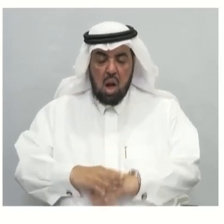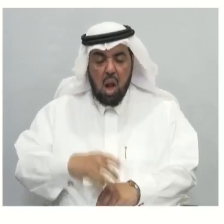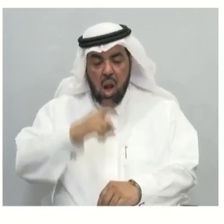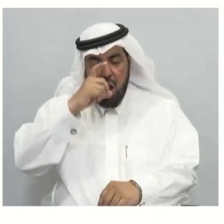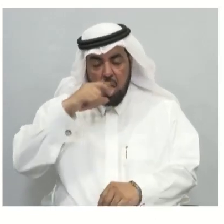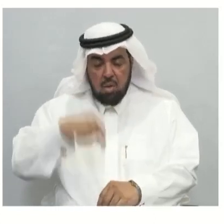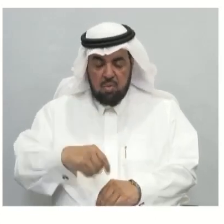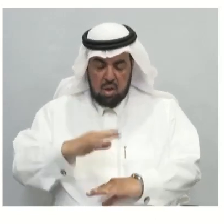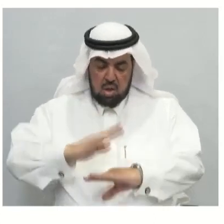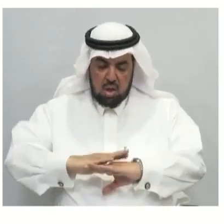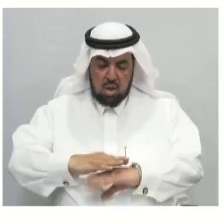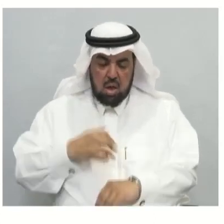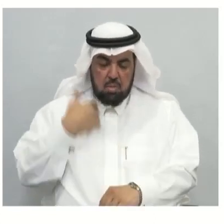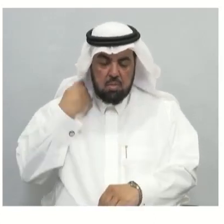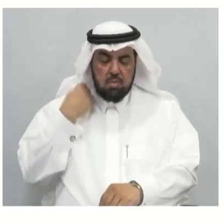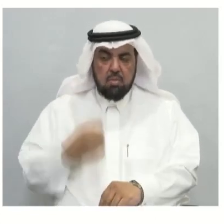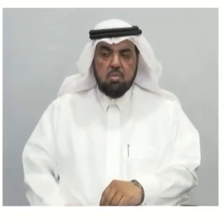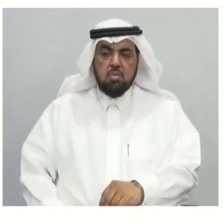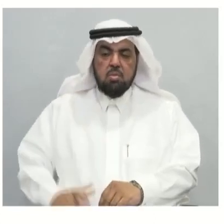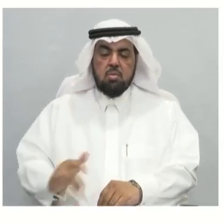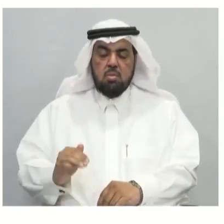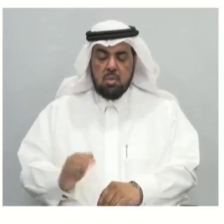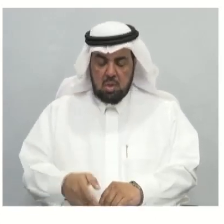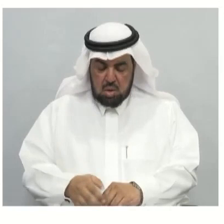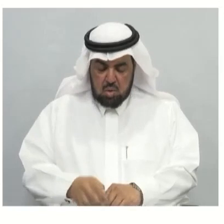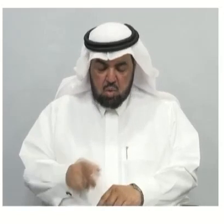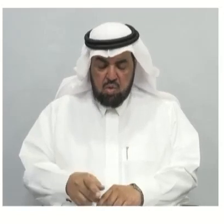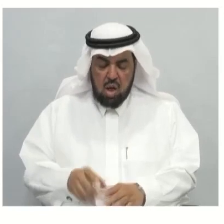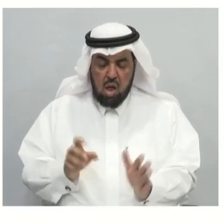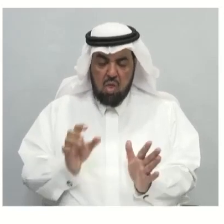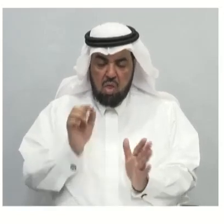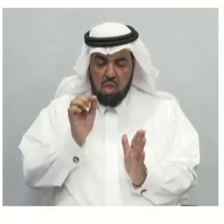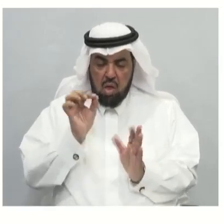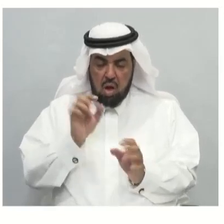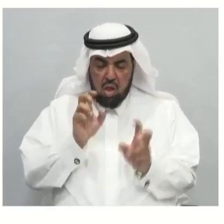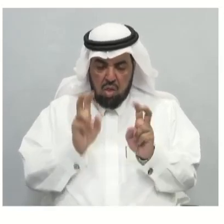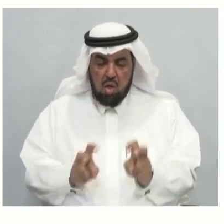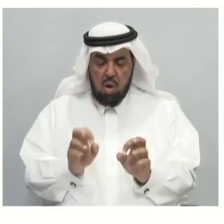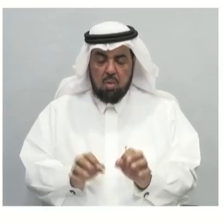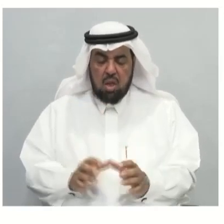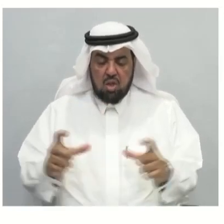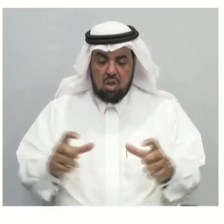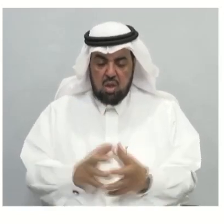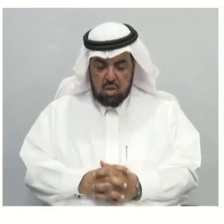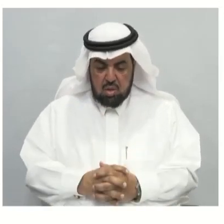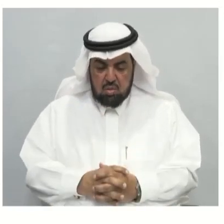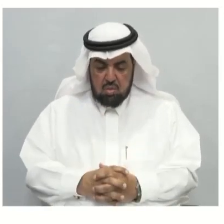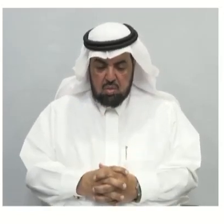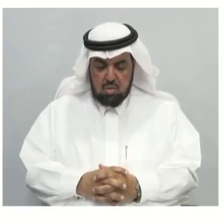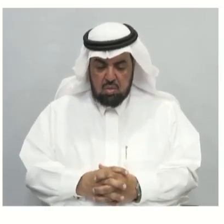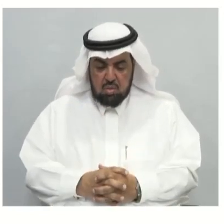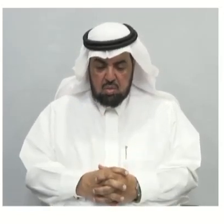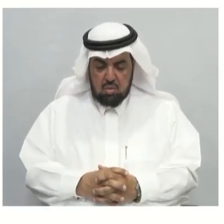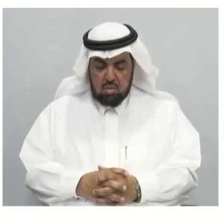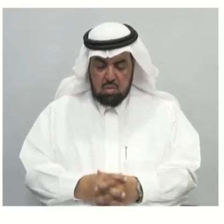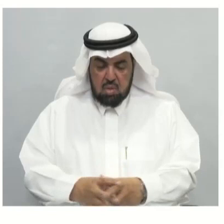تخلو من الاحترام ويوجد بها ضوابط لهذه الصيغه اما الصيغه الرسميه فهي في